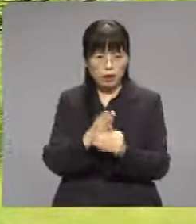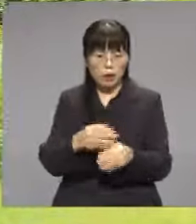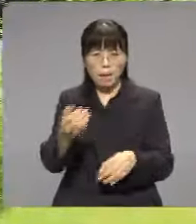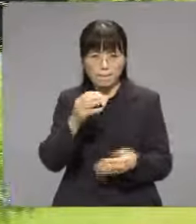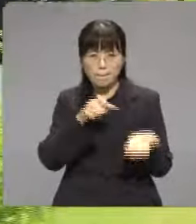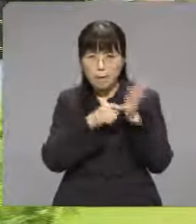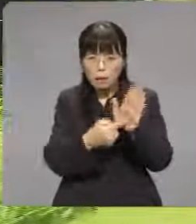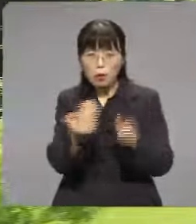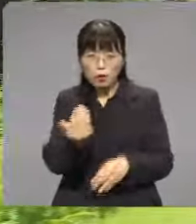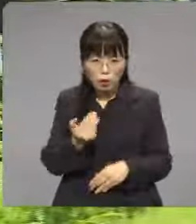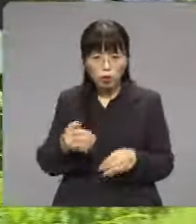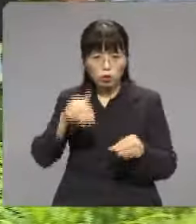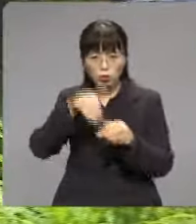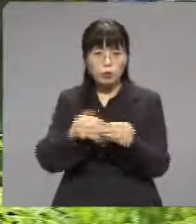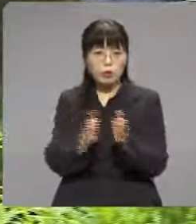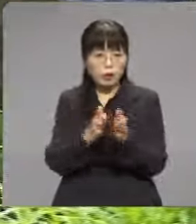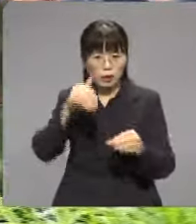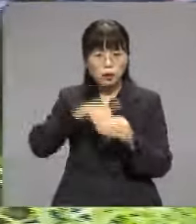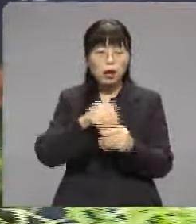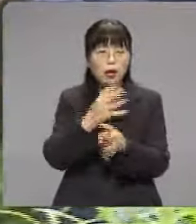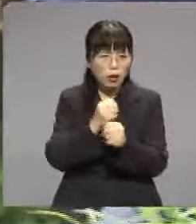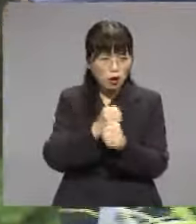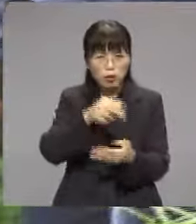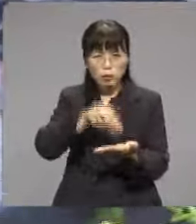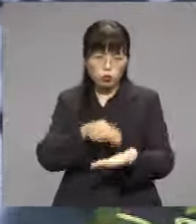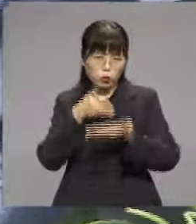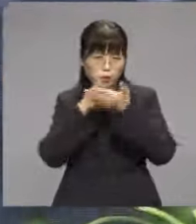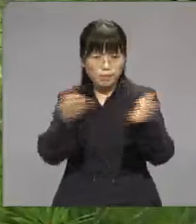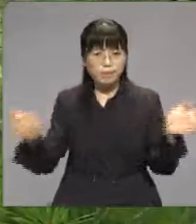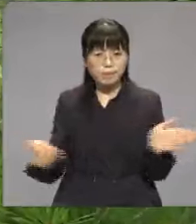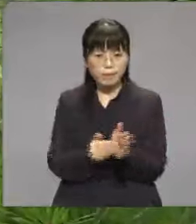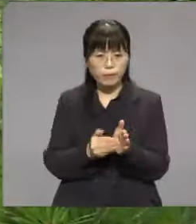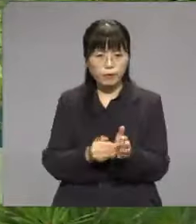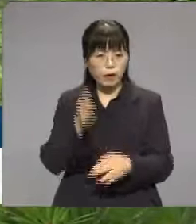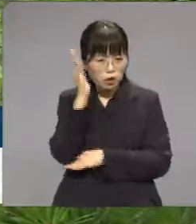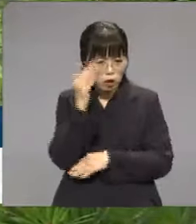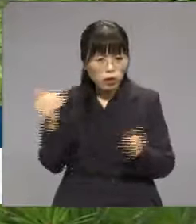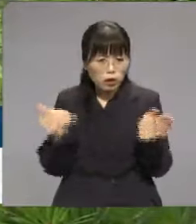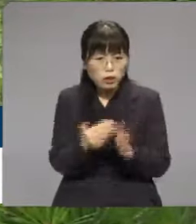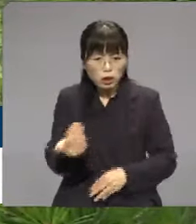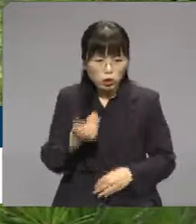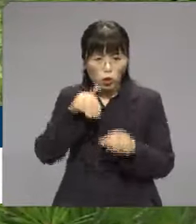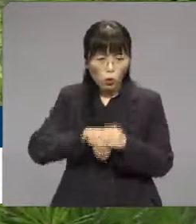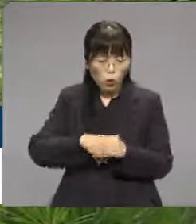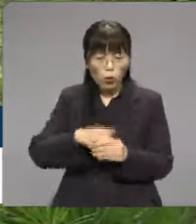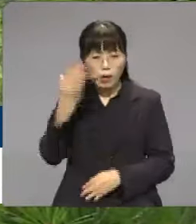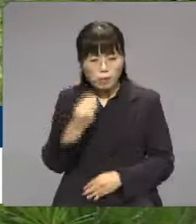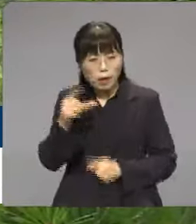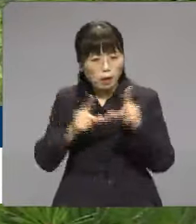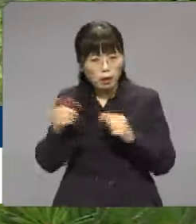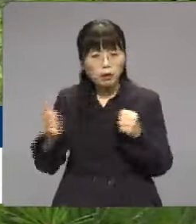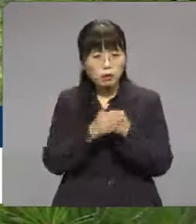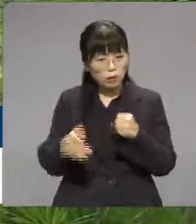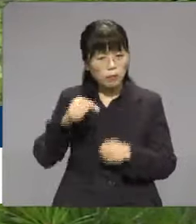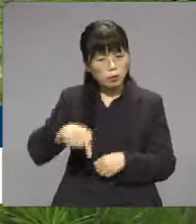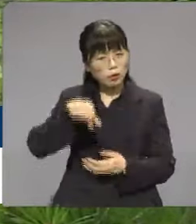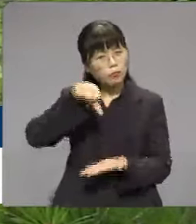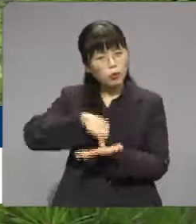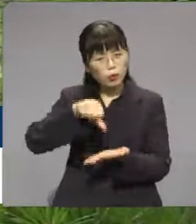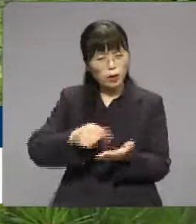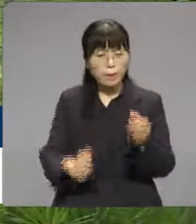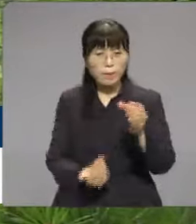전에 사전투표를 시작하는 선거 일정에도 문제를 제기했습니다. 연설 끝나기 전에 투표가 완료된 상태이기 때문에 참 그런